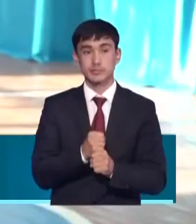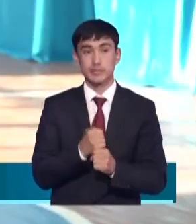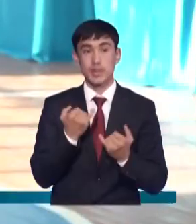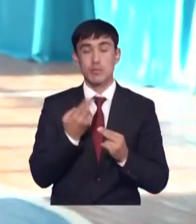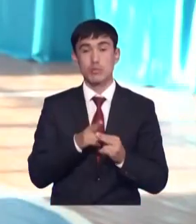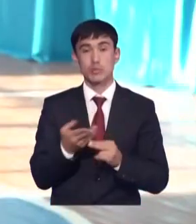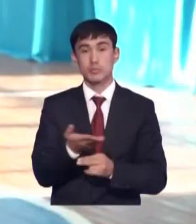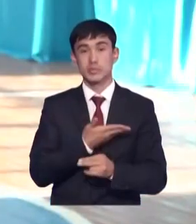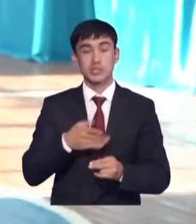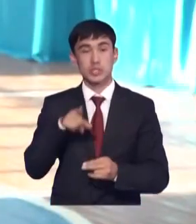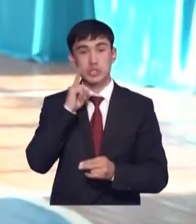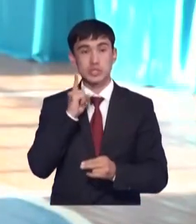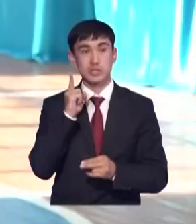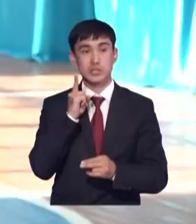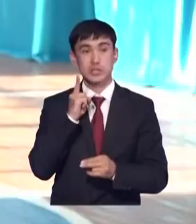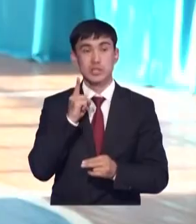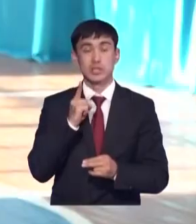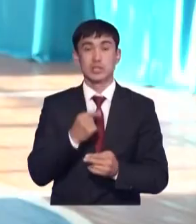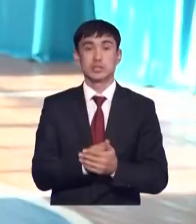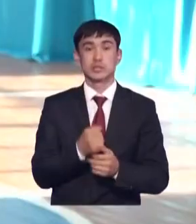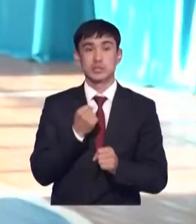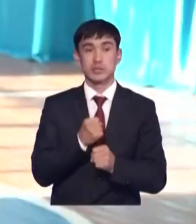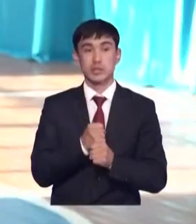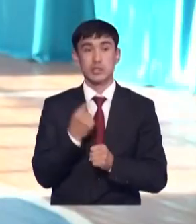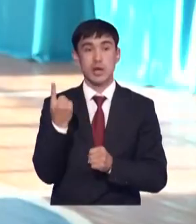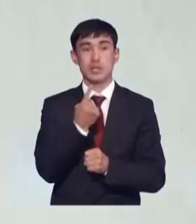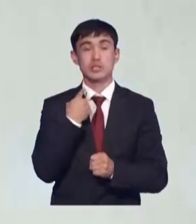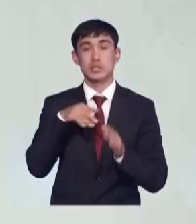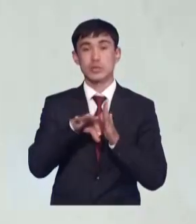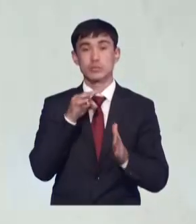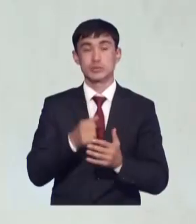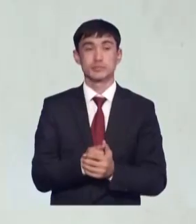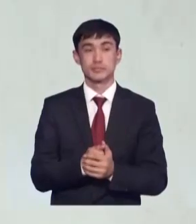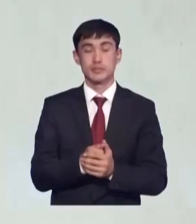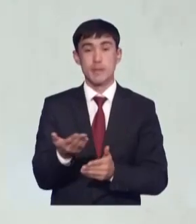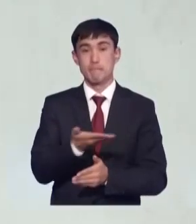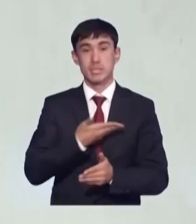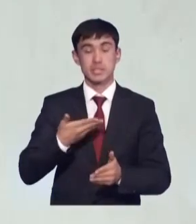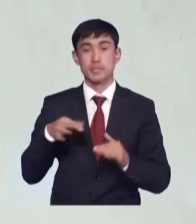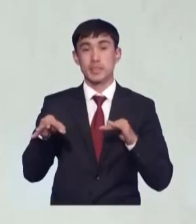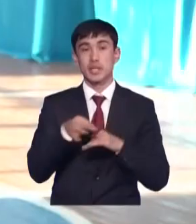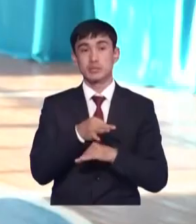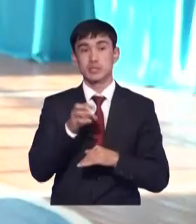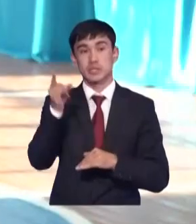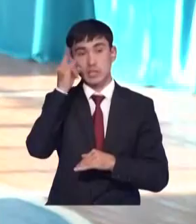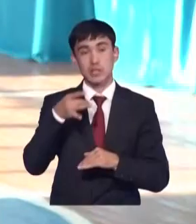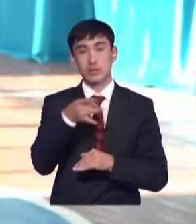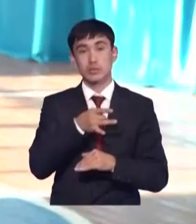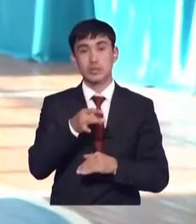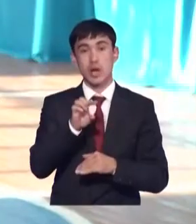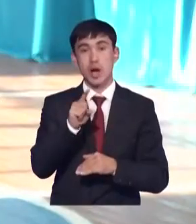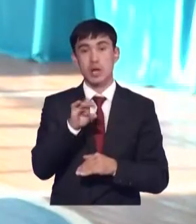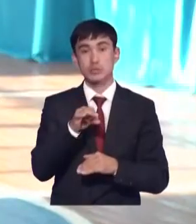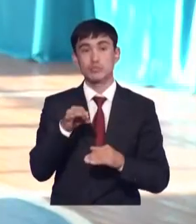Бұл біздің жас шұбайлар ретінде жасап атқан алғашқы таңдауымыз. Біз некемізді Сарқан ауданында Ахаш